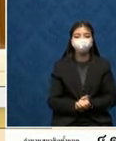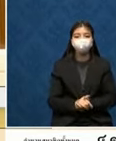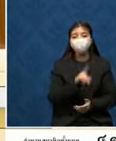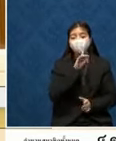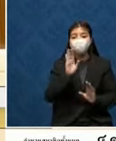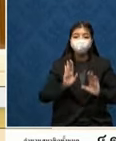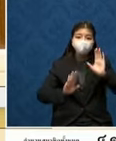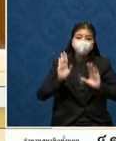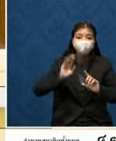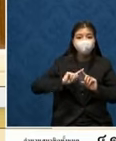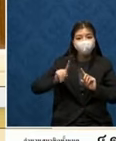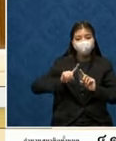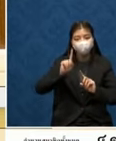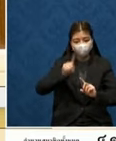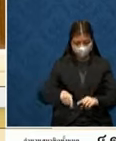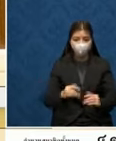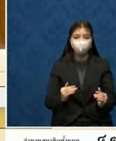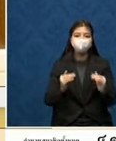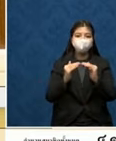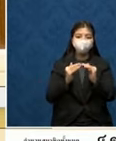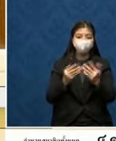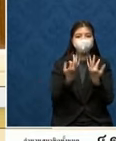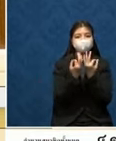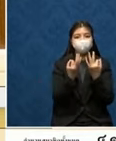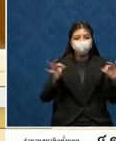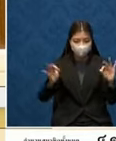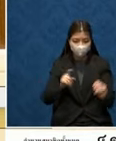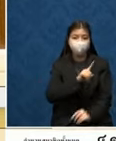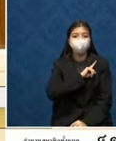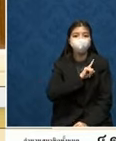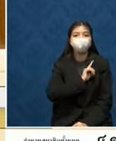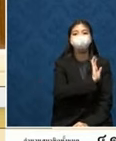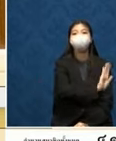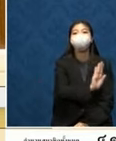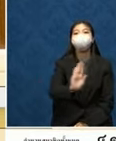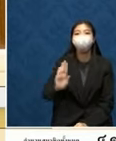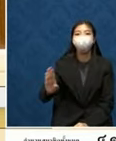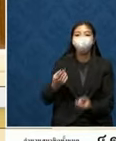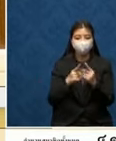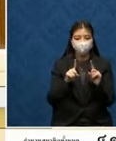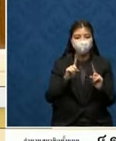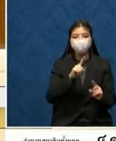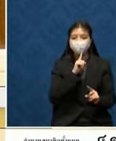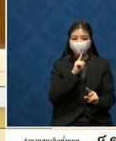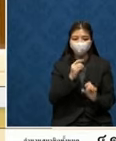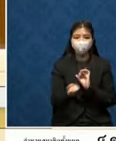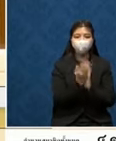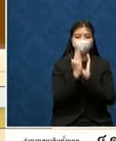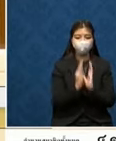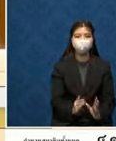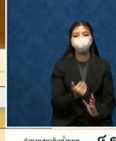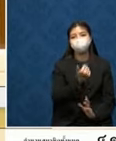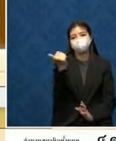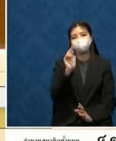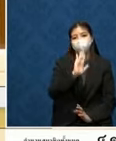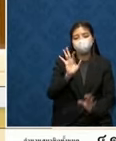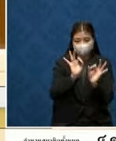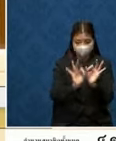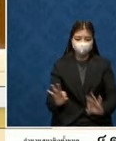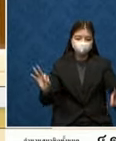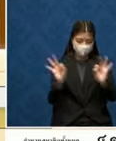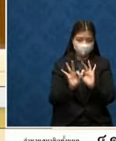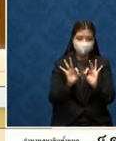สิทธิเสรีภาพมีหน้าที่นะแต่ทางนี้ต้องไม่เป็นละเมิดสิทธิผู้อื่นนั่นคือสิ่งสำคัญที่สุดท่านต้องสอน